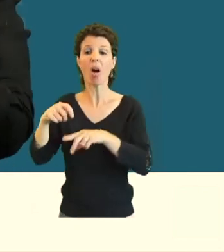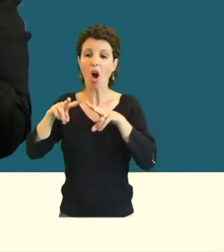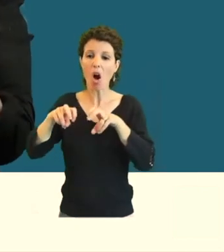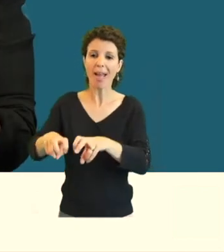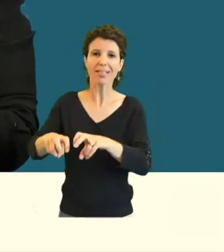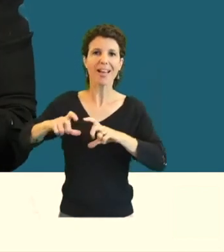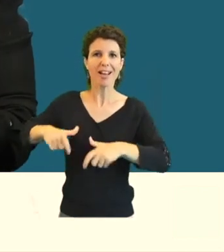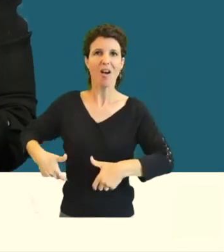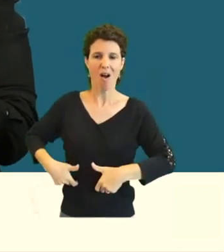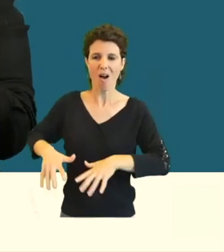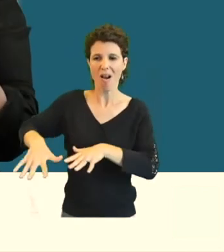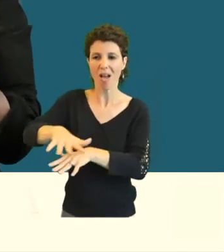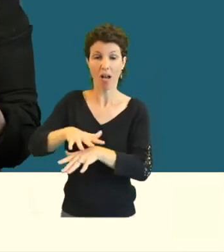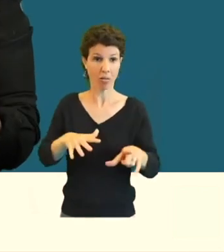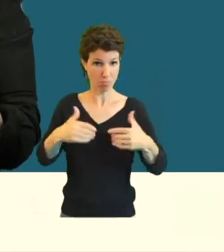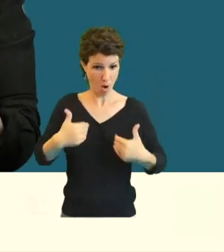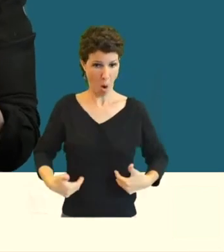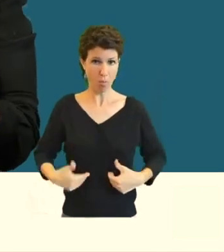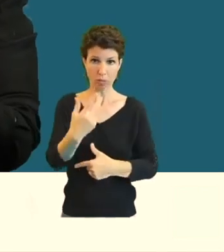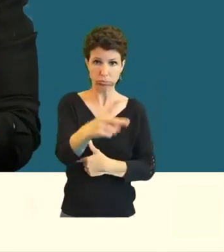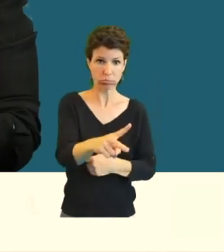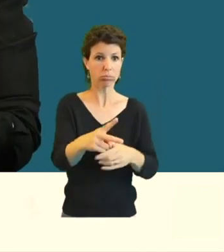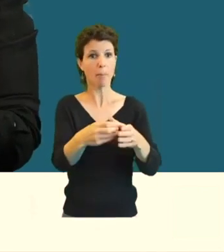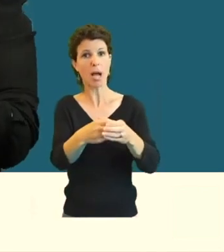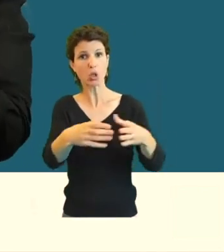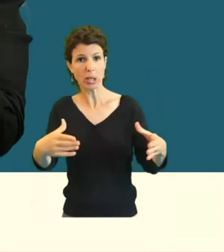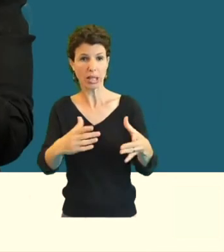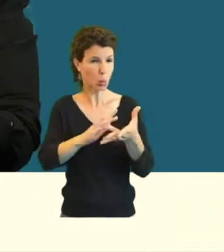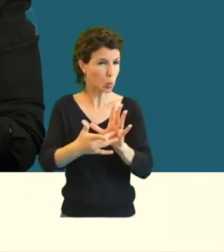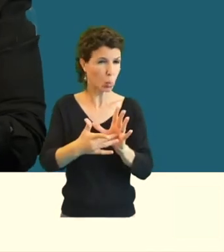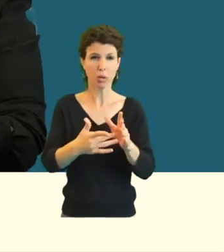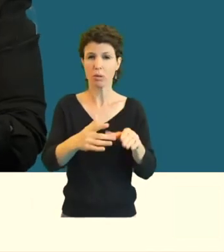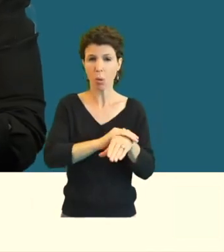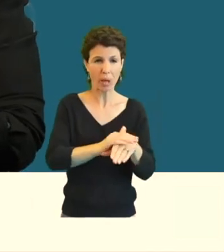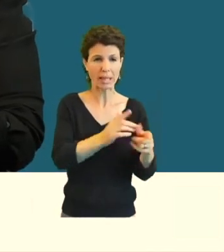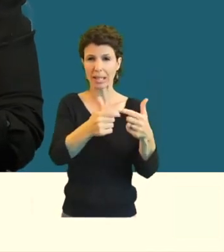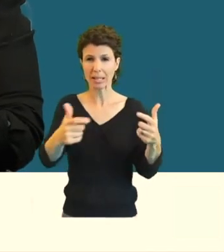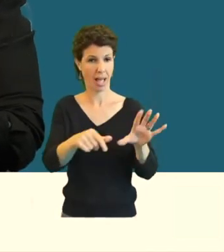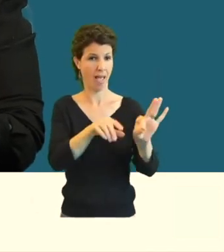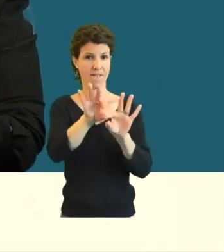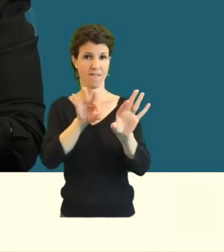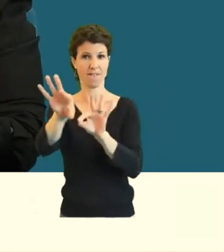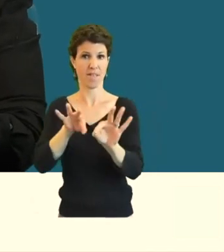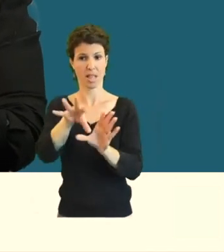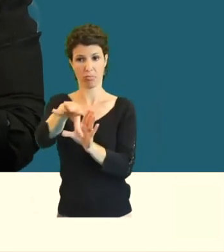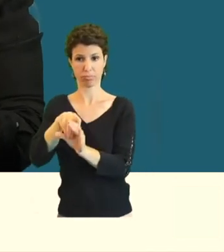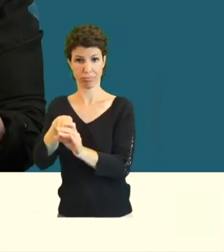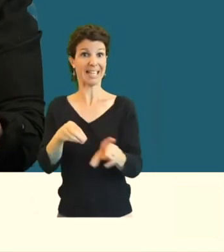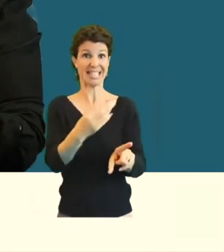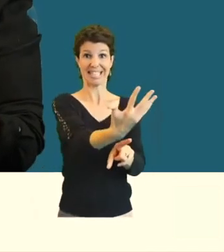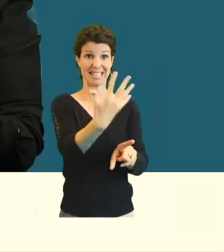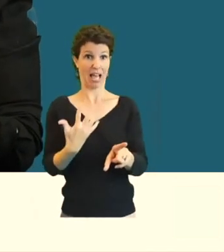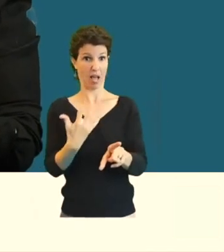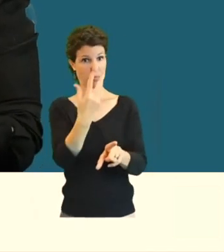des membres de votre majorité, des membres de tous les partis sont invités, 5 personnes de votre parti politique. Donc nous